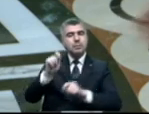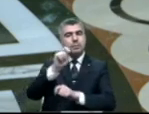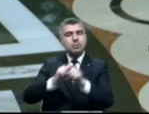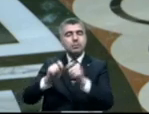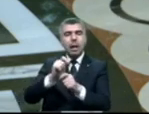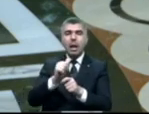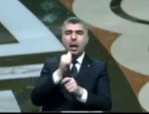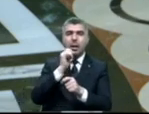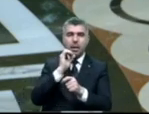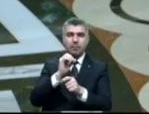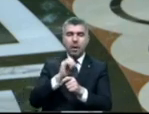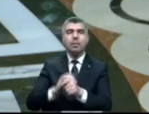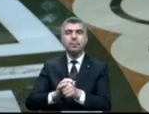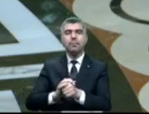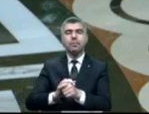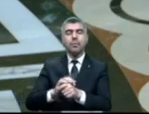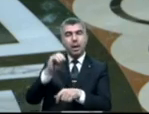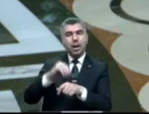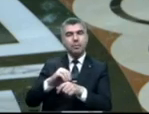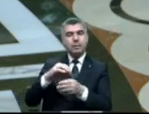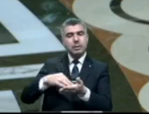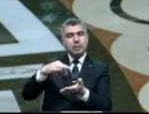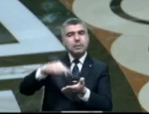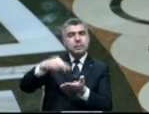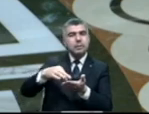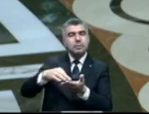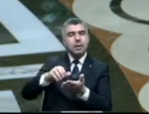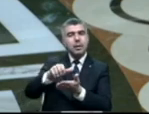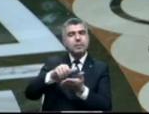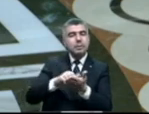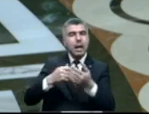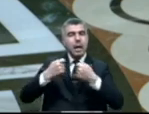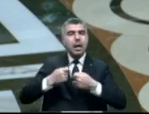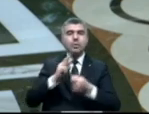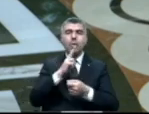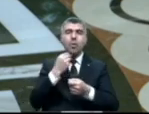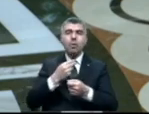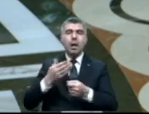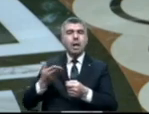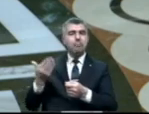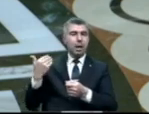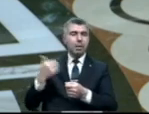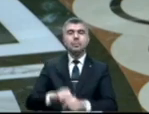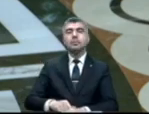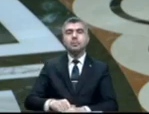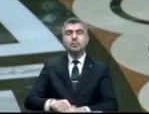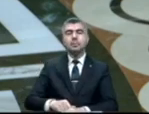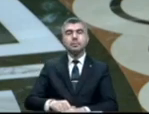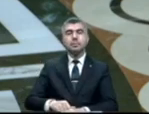للشرب، وكذلك يعني السقي كما جات في الكلمة ديال السيد رئيس الحكومة البارحة.